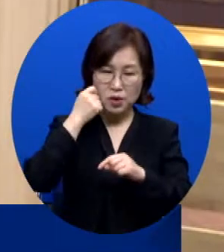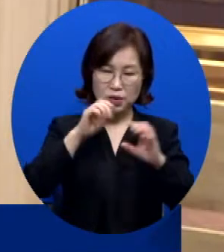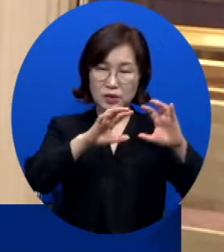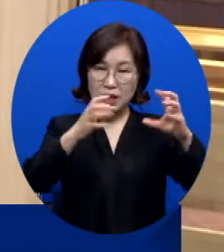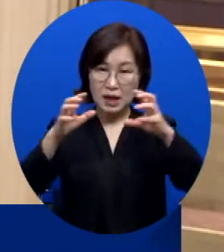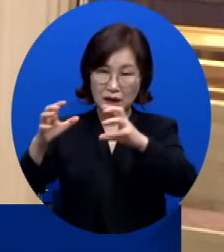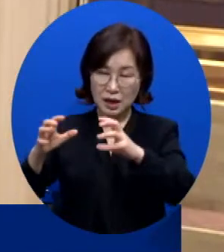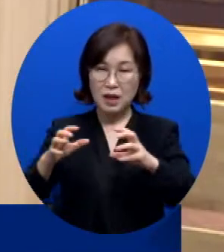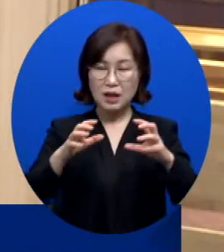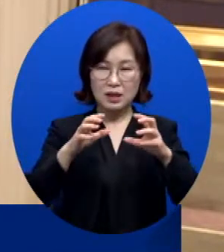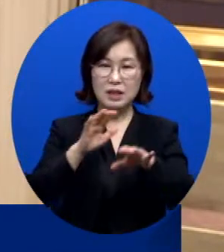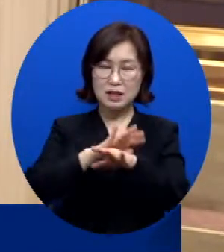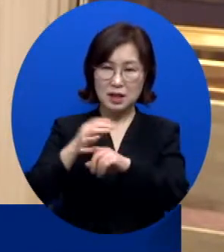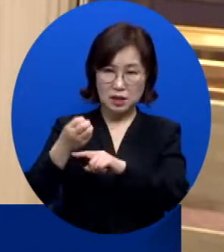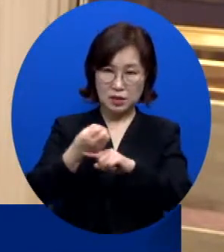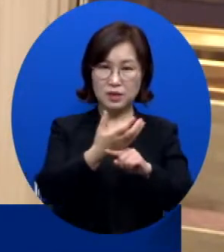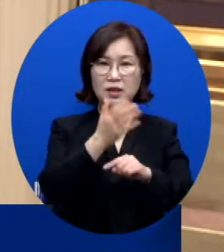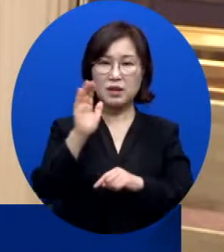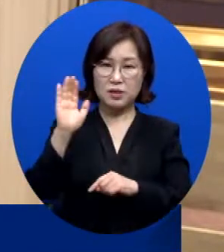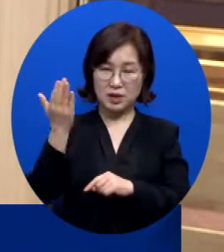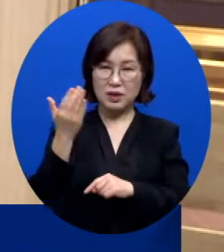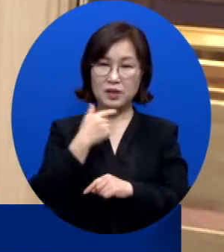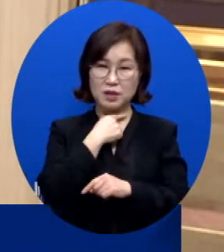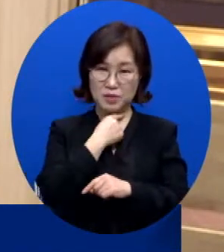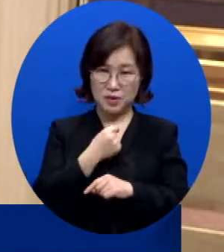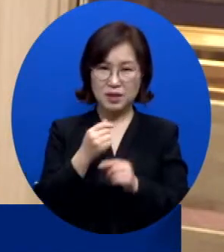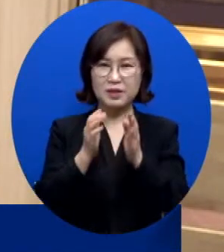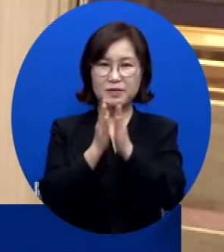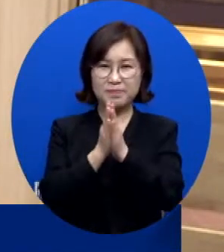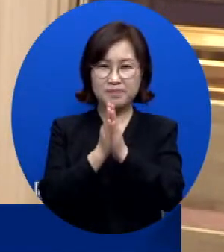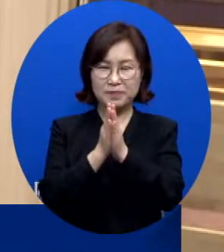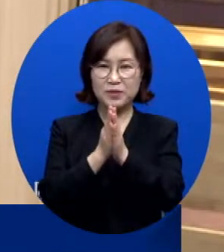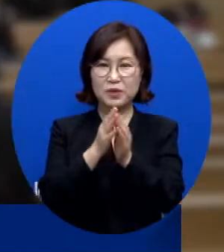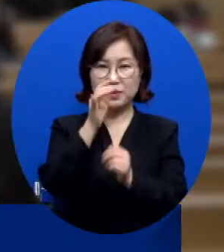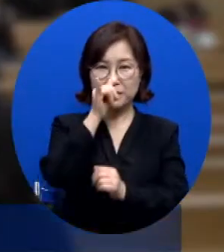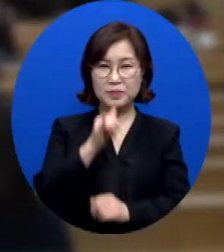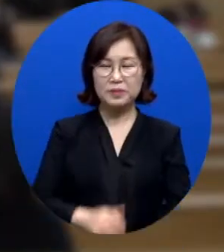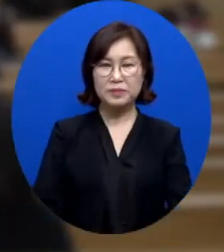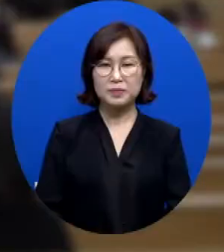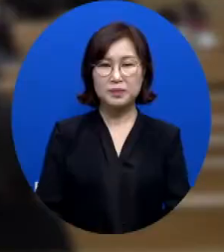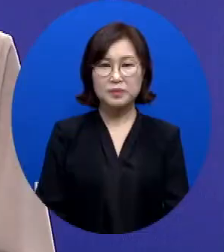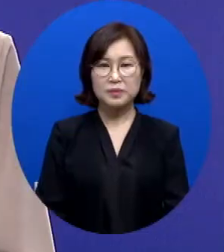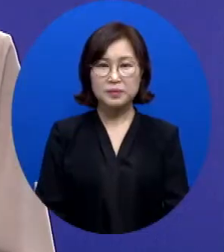더 많이 공급이 됐으면 좋겠다 하는 기도 제목입니다.